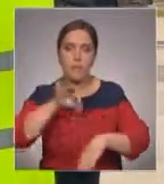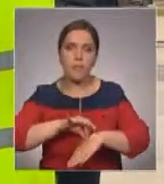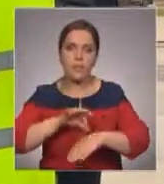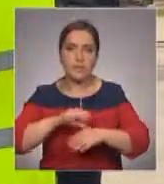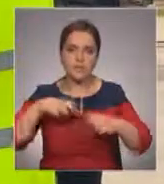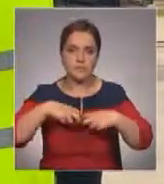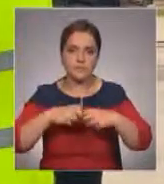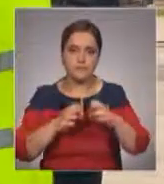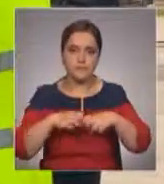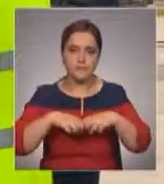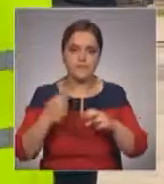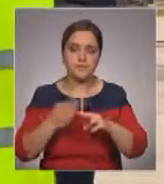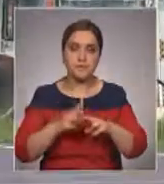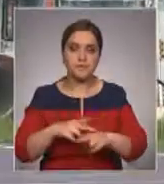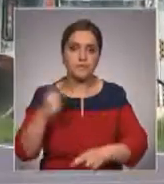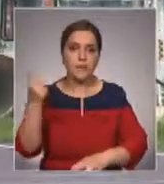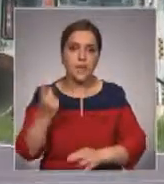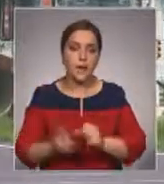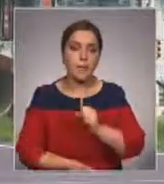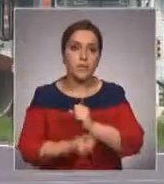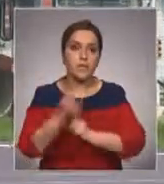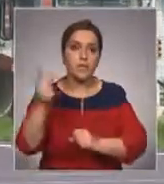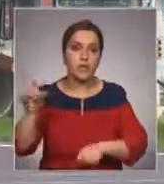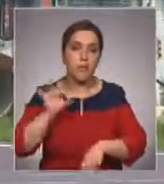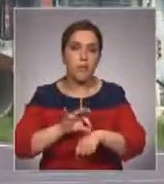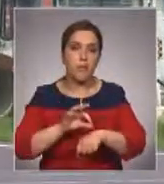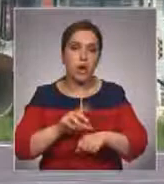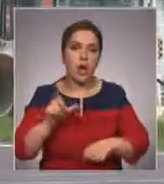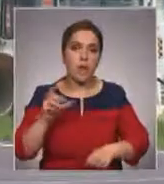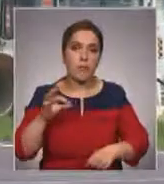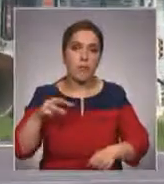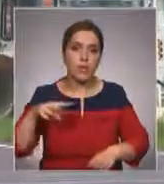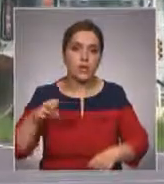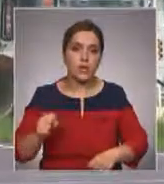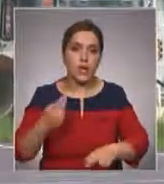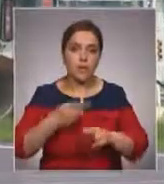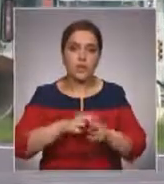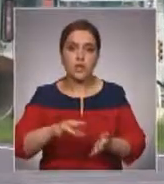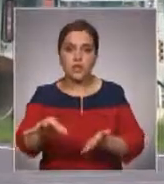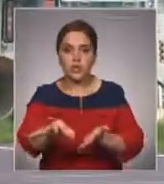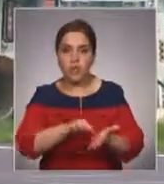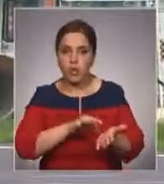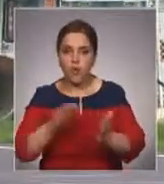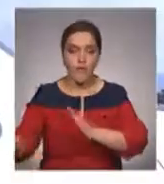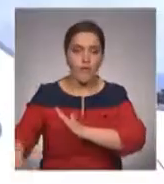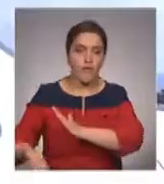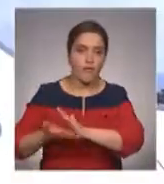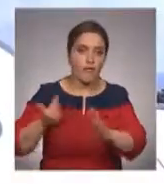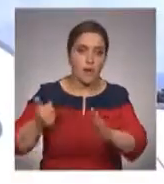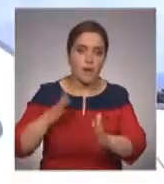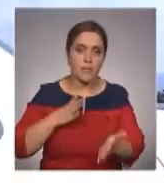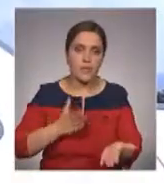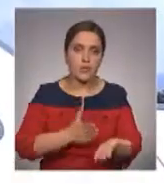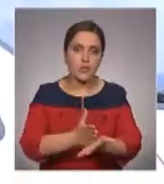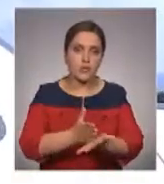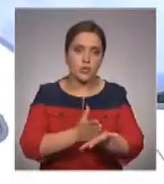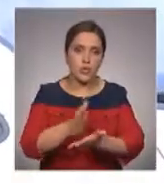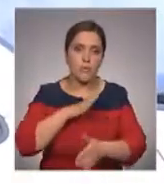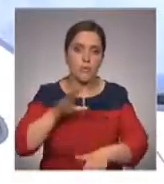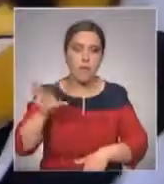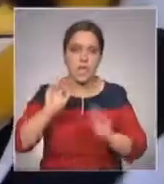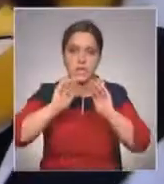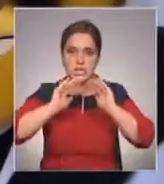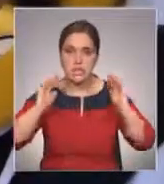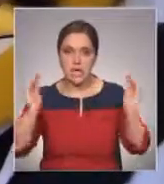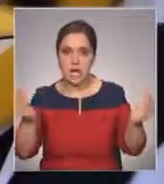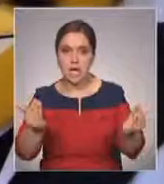в мышцах и суставах. Это первые симптомы страшного недуга. В воздушную гавань срочно были вызваны все экстренные службы. Больного